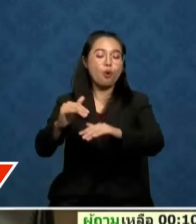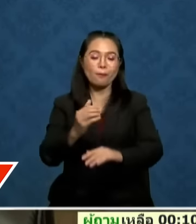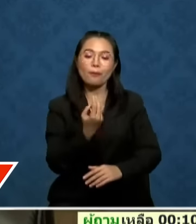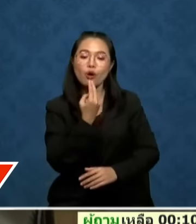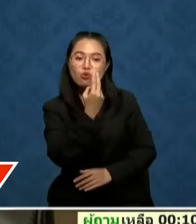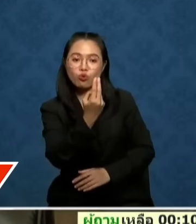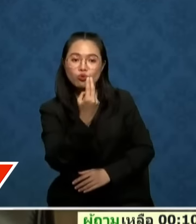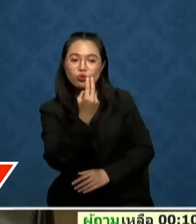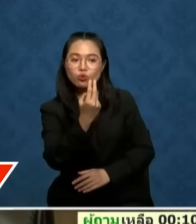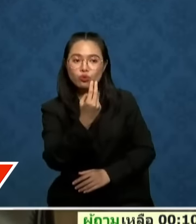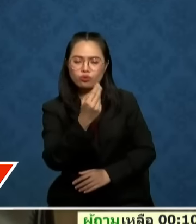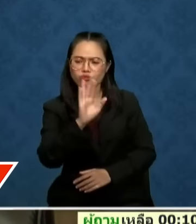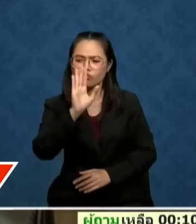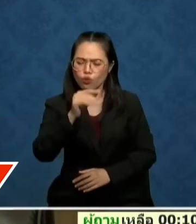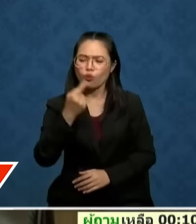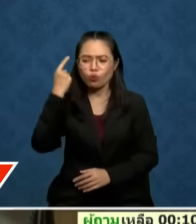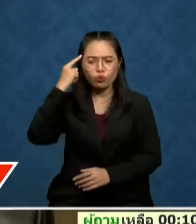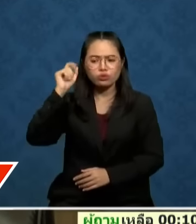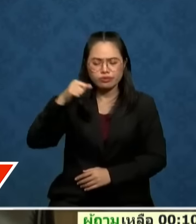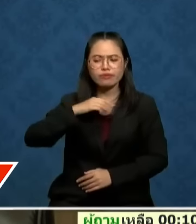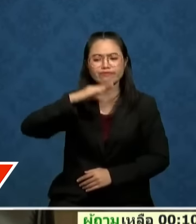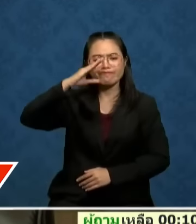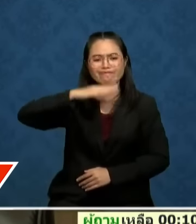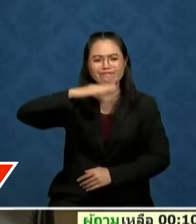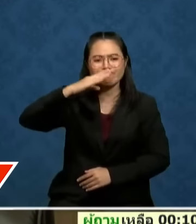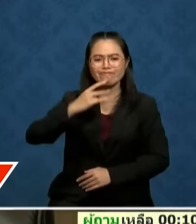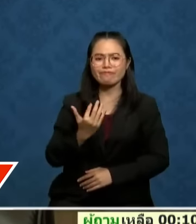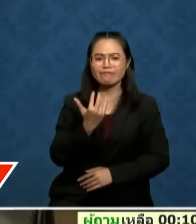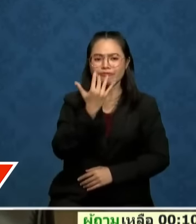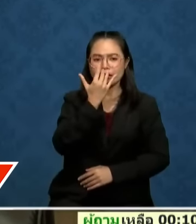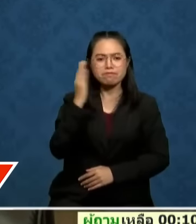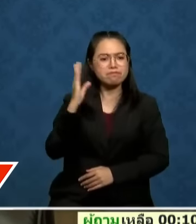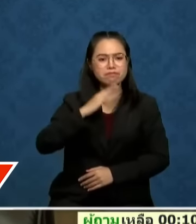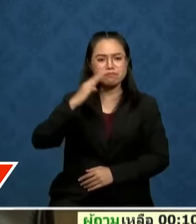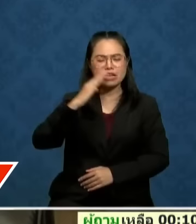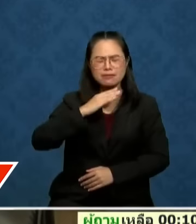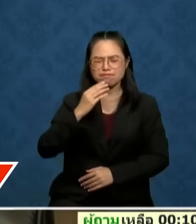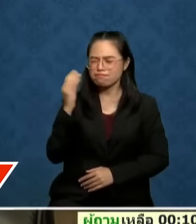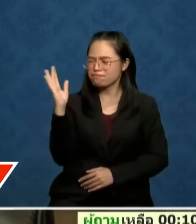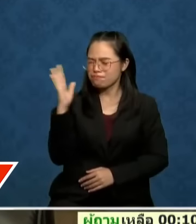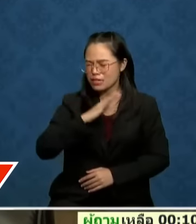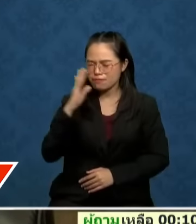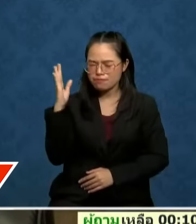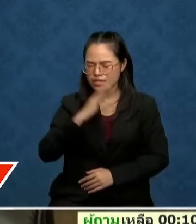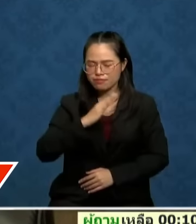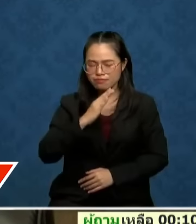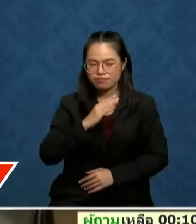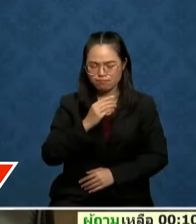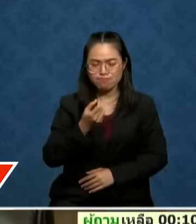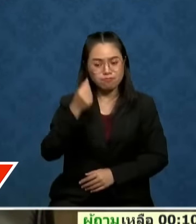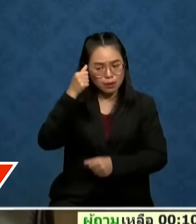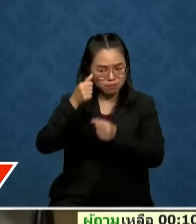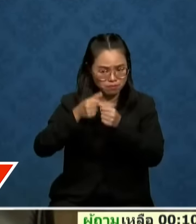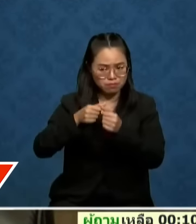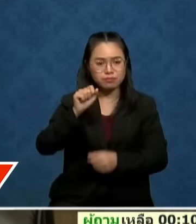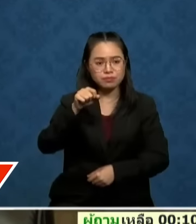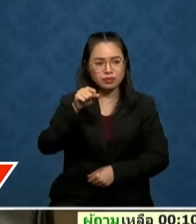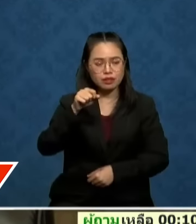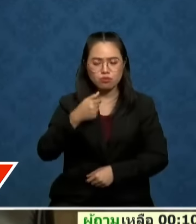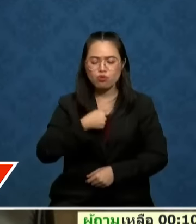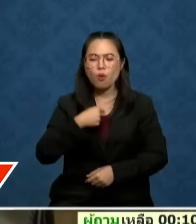ลิ่นที่พี่น้องประชาชนในพื้นที่ต้องทนดมอยู่ตรงนั้นมันเหม็นขนาดไหนผมยังคงจำข้อสั่งการ